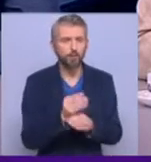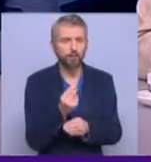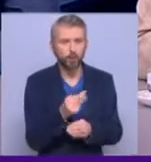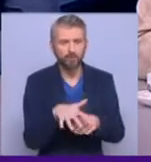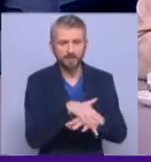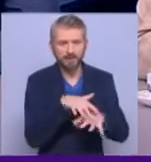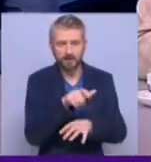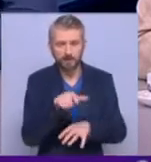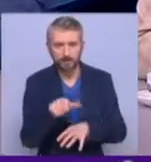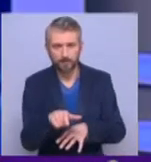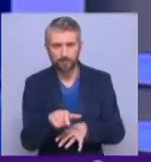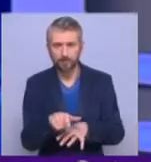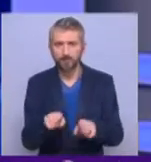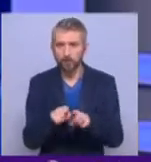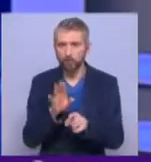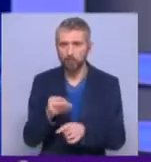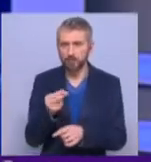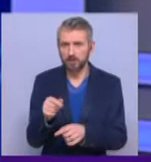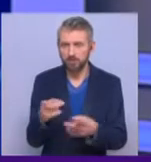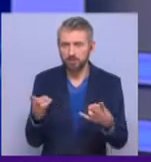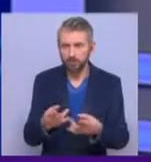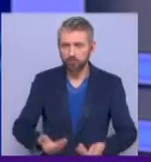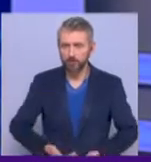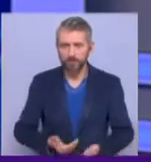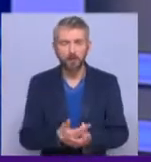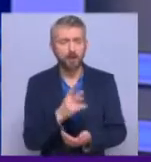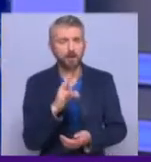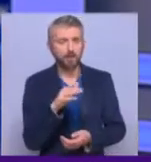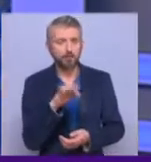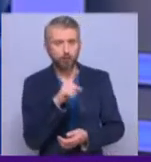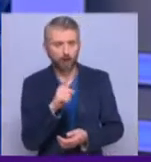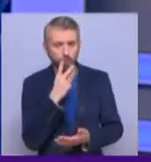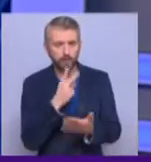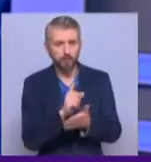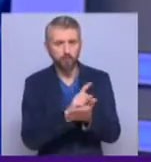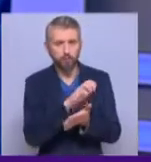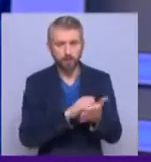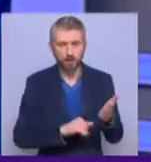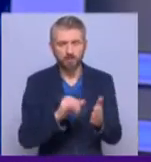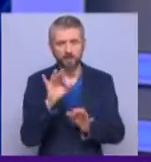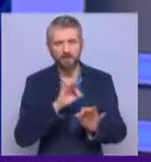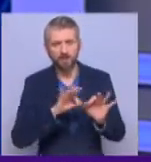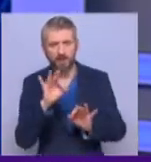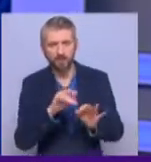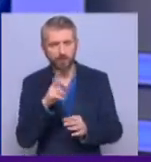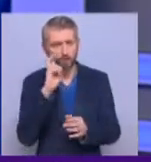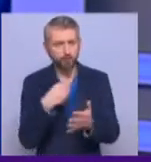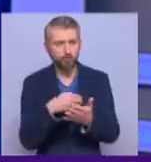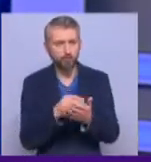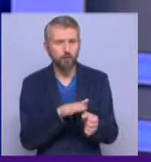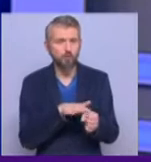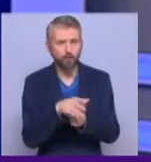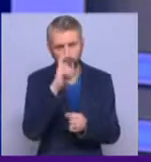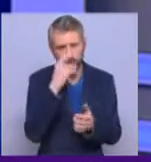населення. Яке все одно ж буде платити, їм же ж треба якось жити. НАК «Нафтогаз» у вигляді податків і дивідендів до державного бюджету наповнює державний